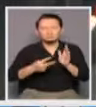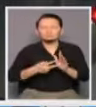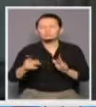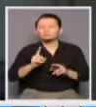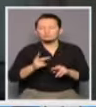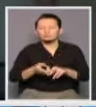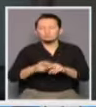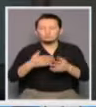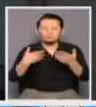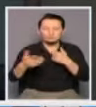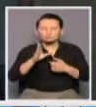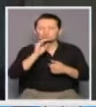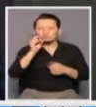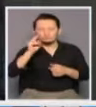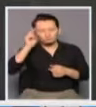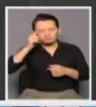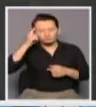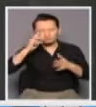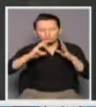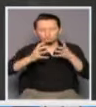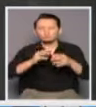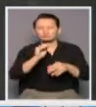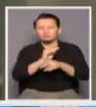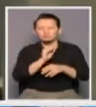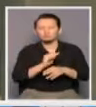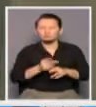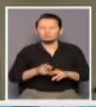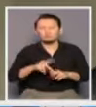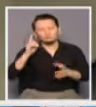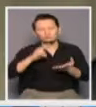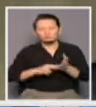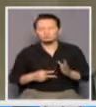естественного общения, включая распознавание людей и поддержание диалога.